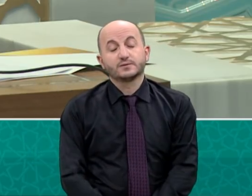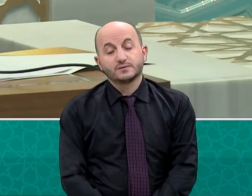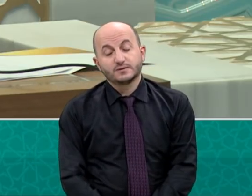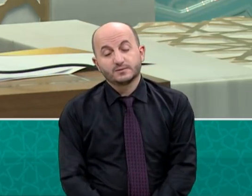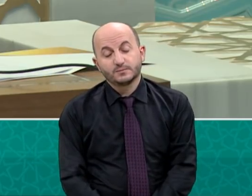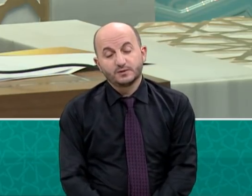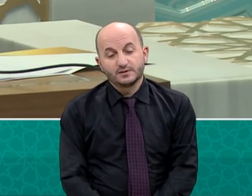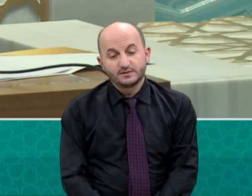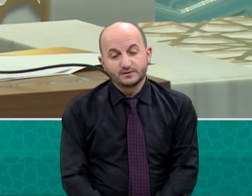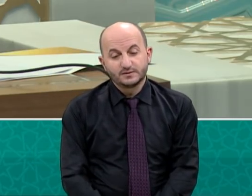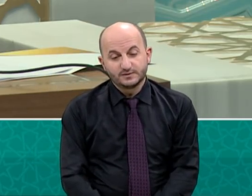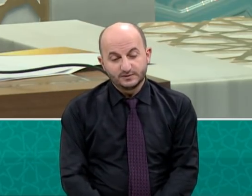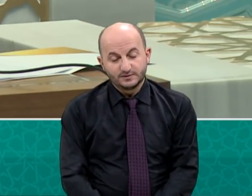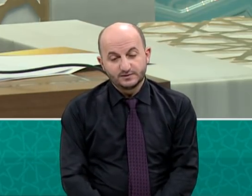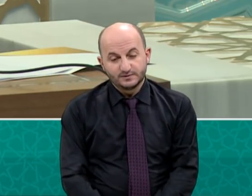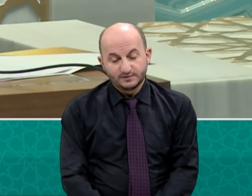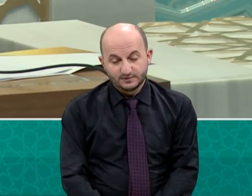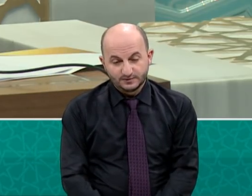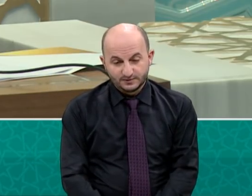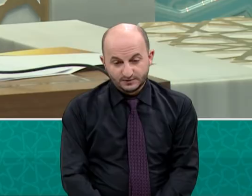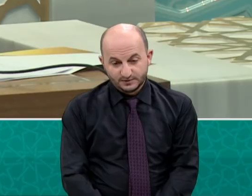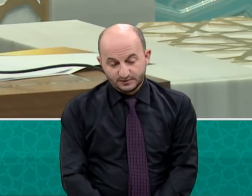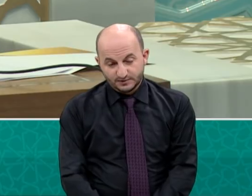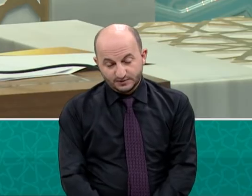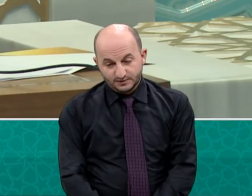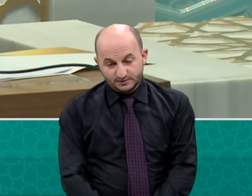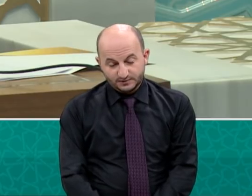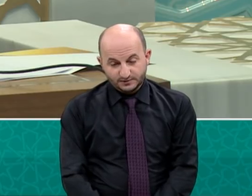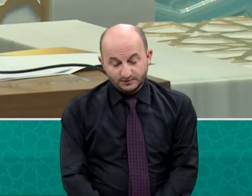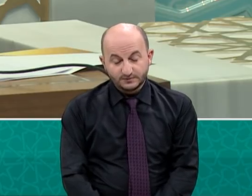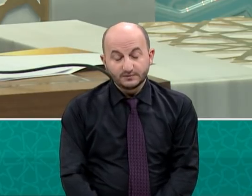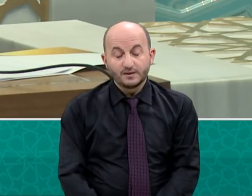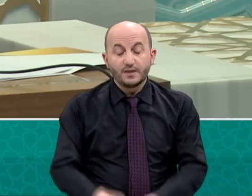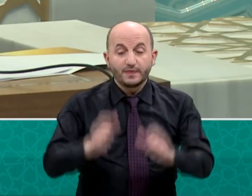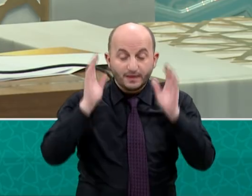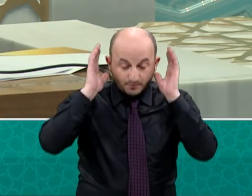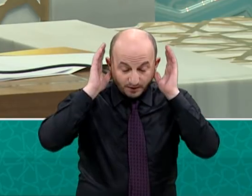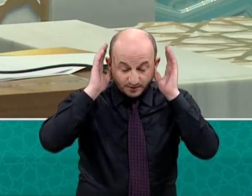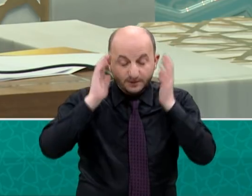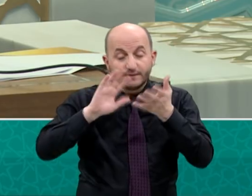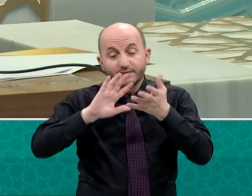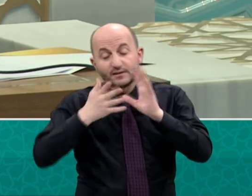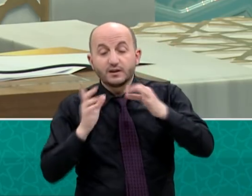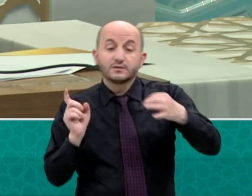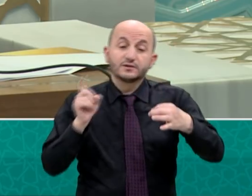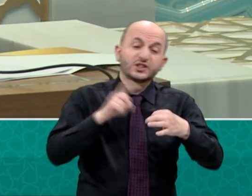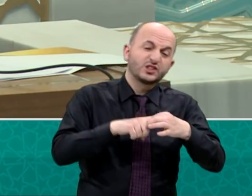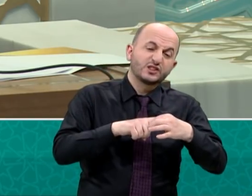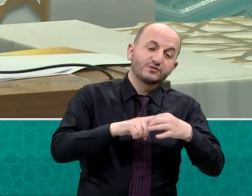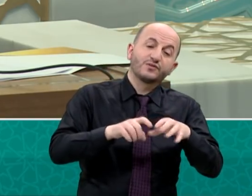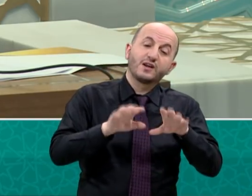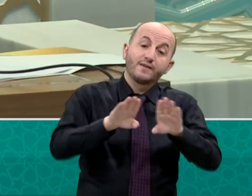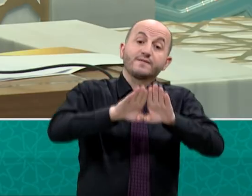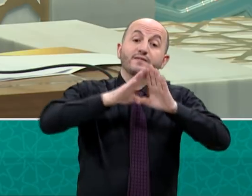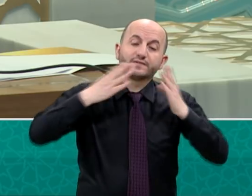sıdkın ve müdhale sıdk ayetleriyle namaza veyahut da hicret veyahut da fethe